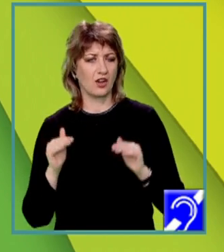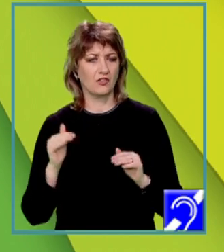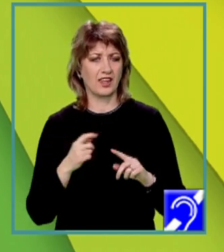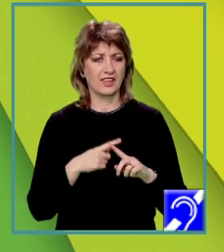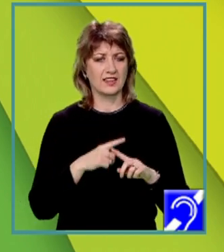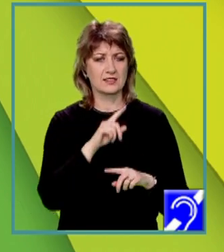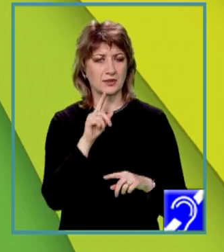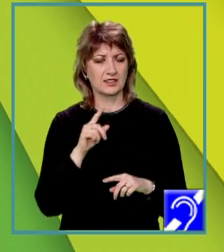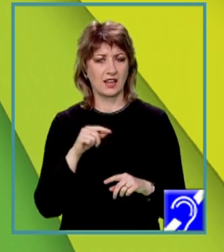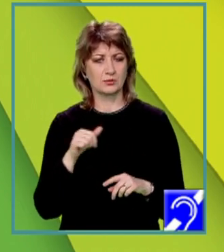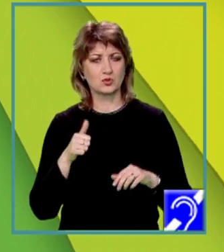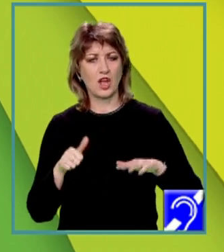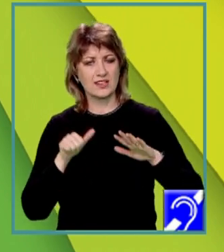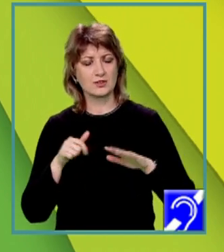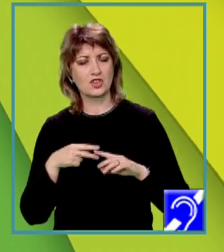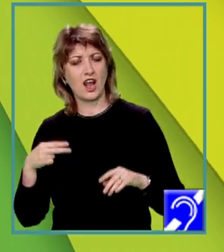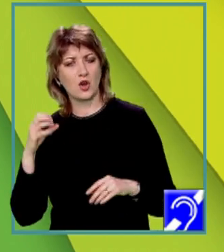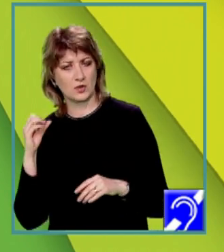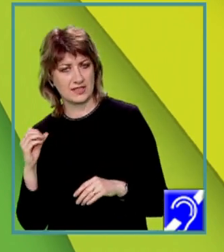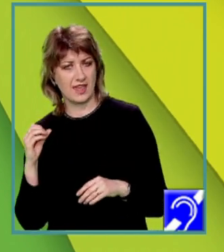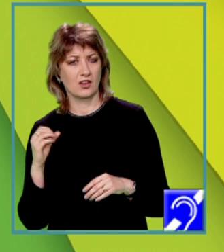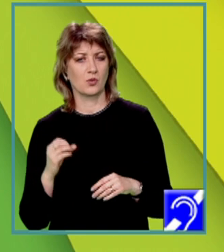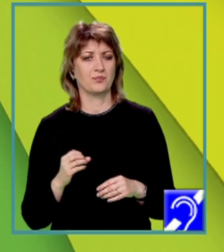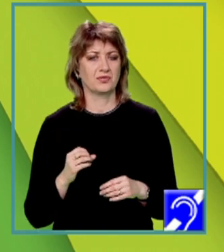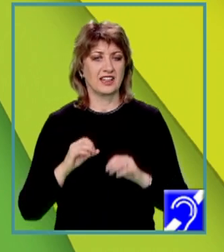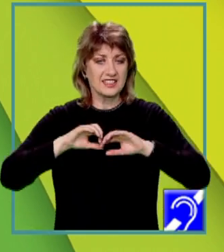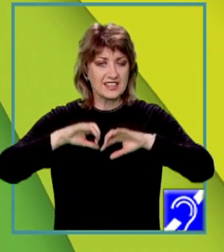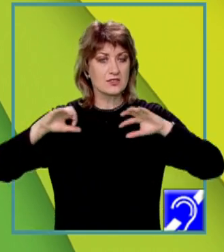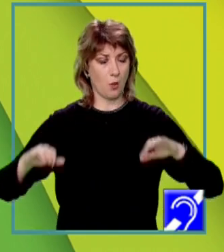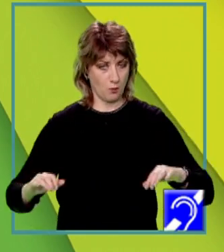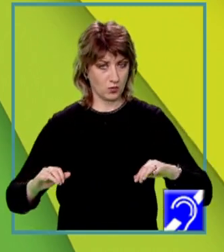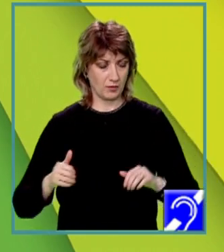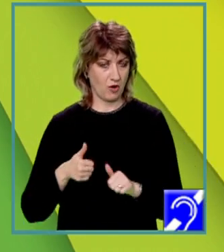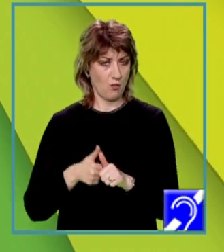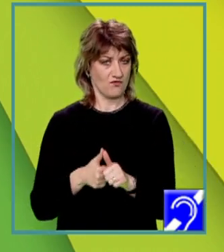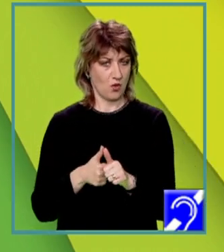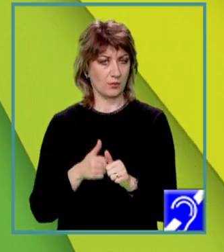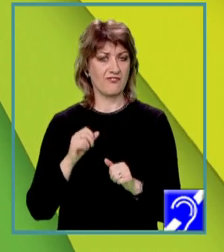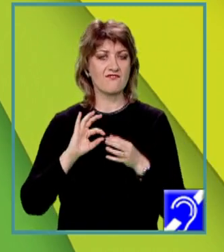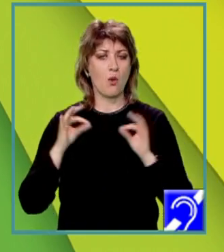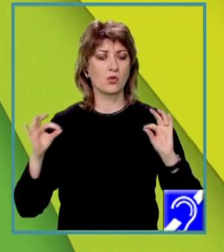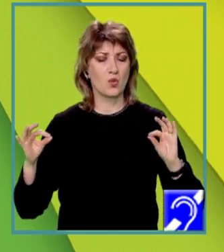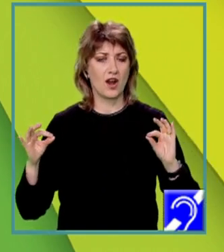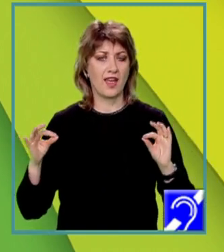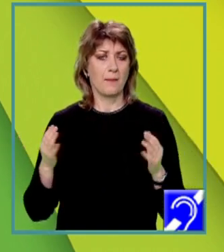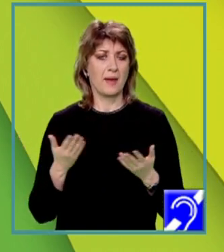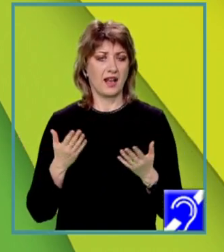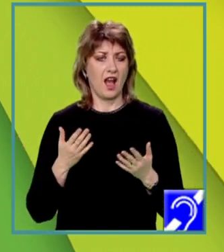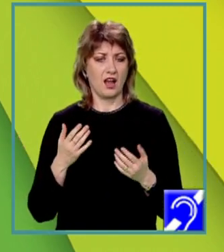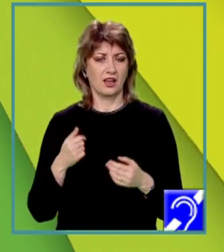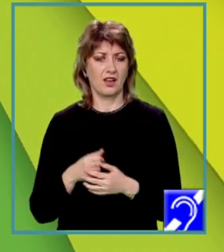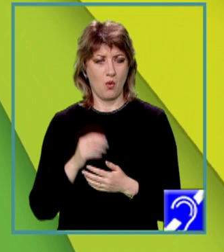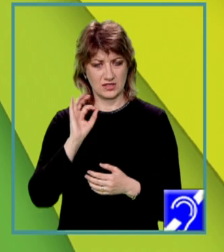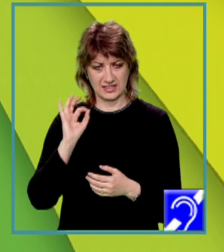a doua minus 16 egal cu 0 descompunem conformă în formulei pe care o să scriu